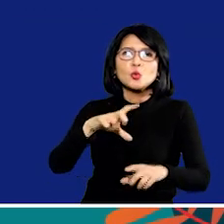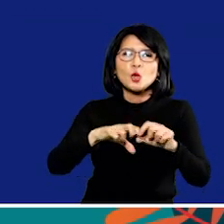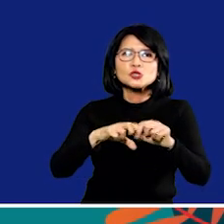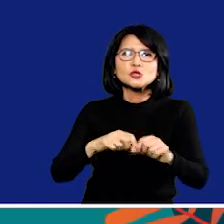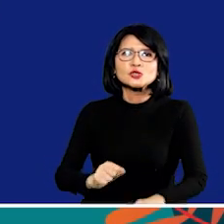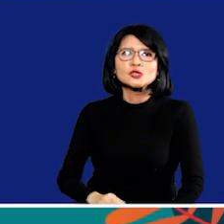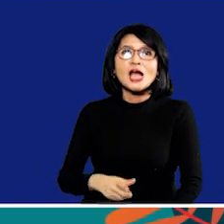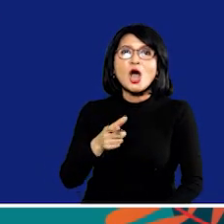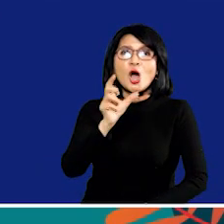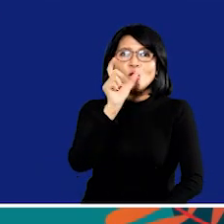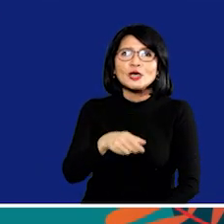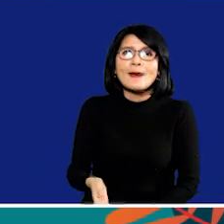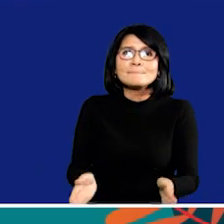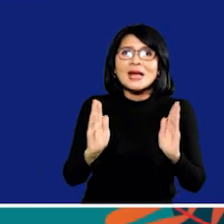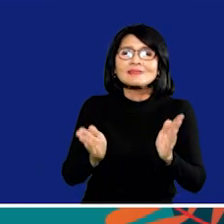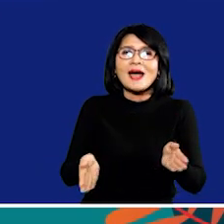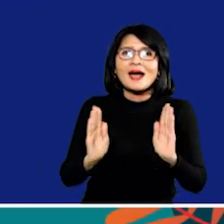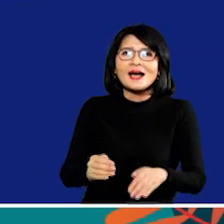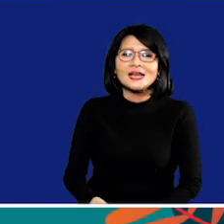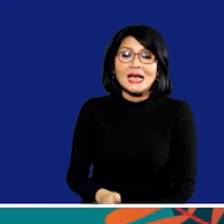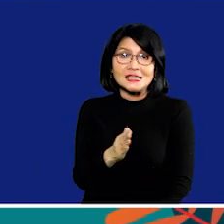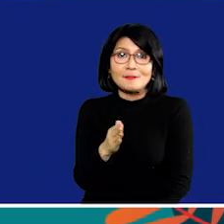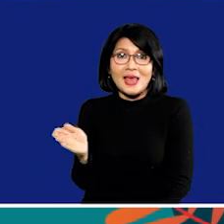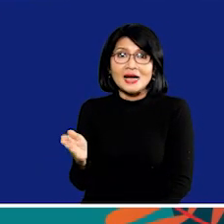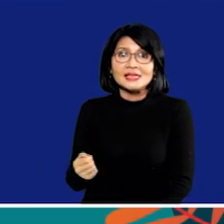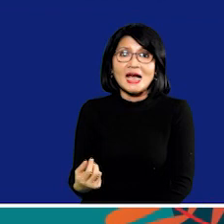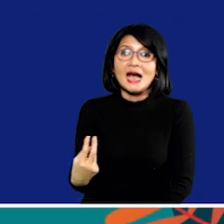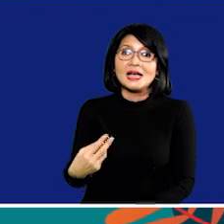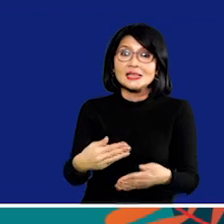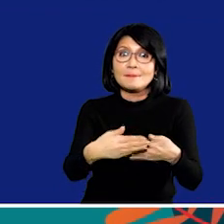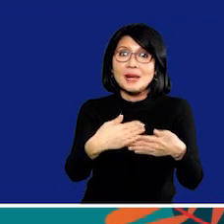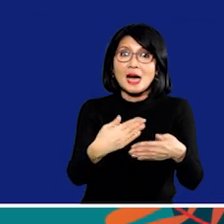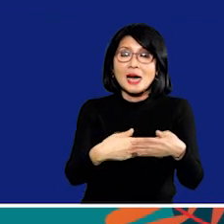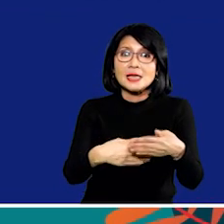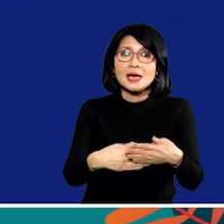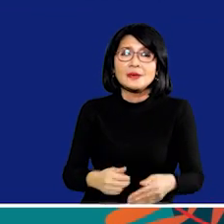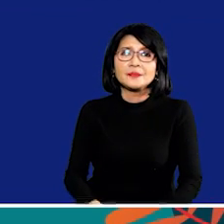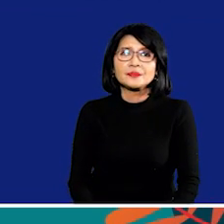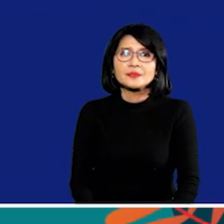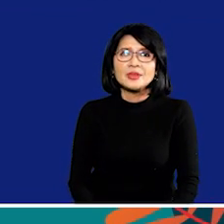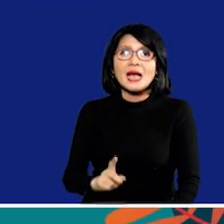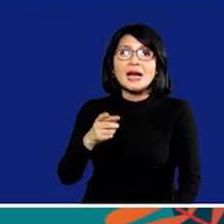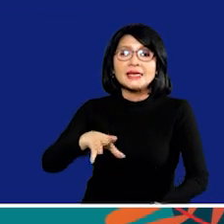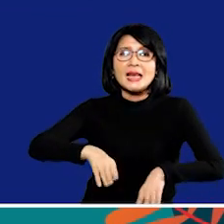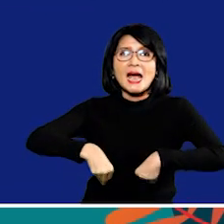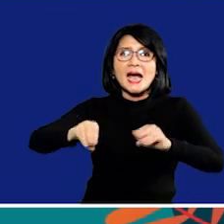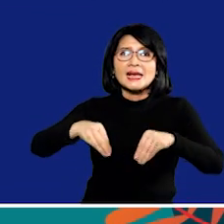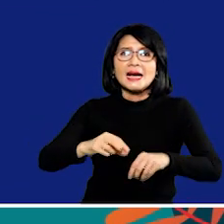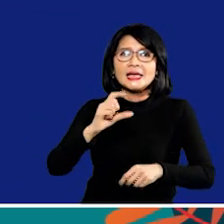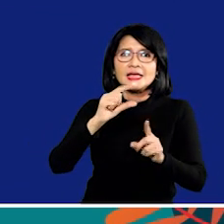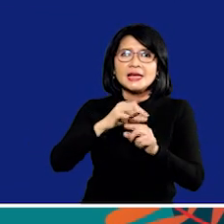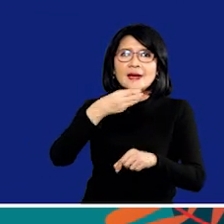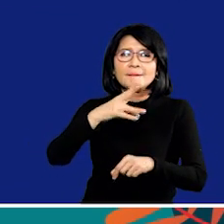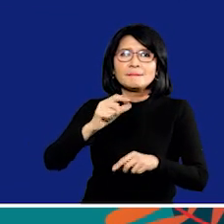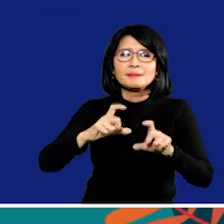kain ulos suku Batak. Dan di sebelahnya ini, di belakangnya, ini adalah kain